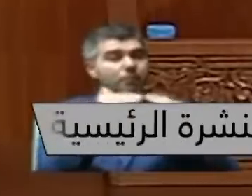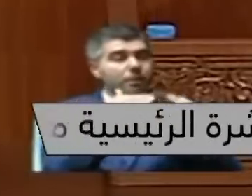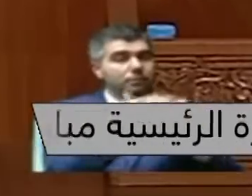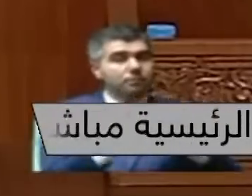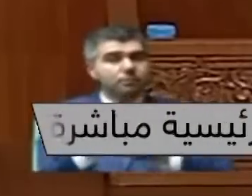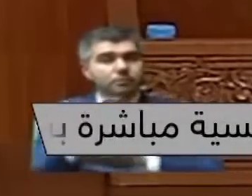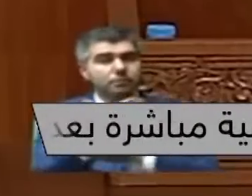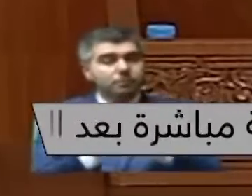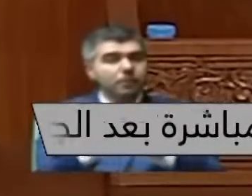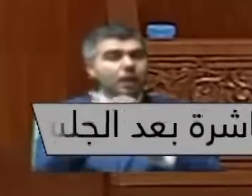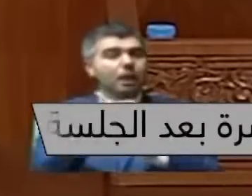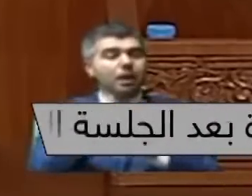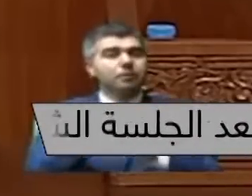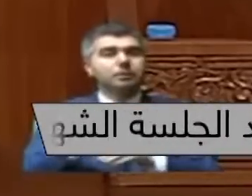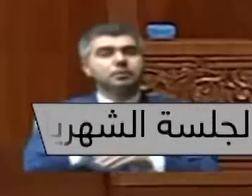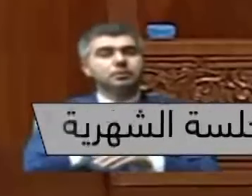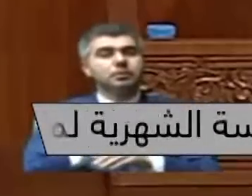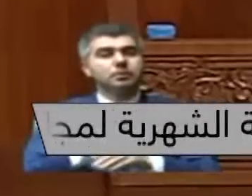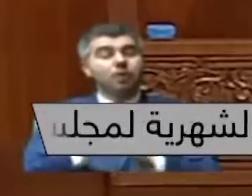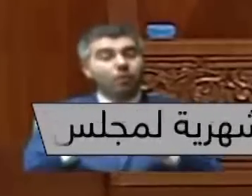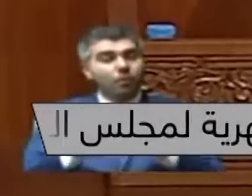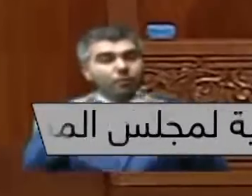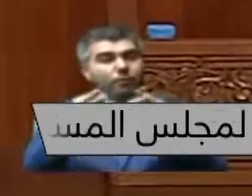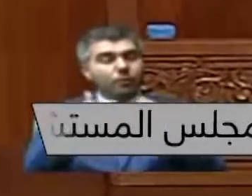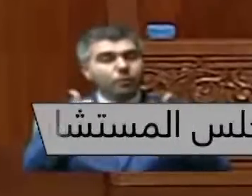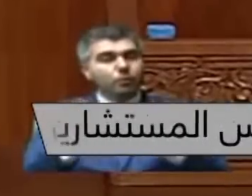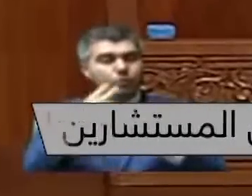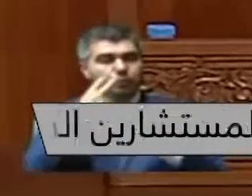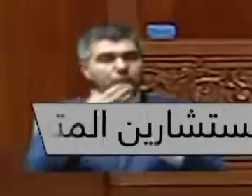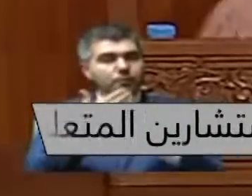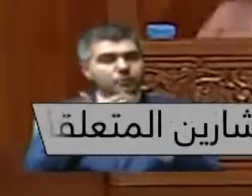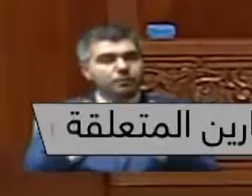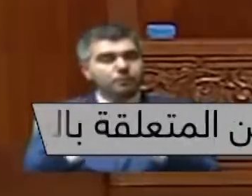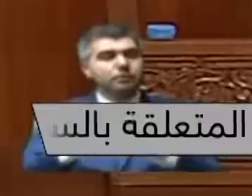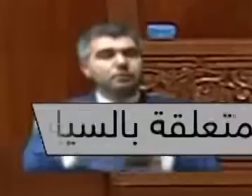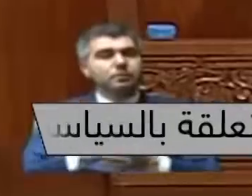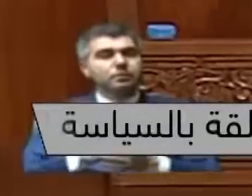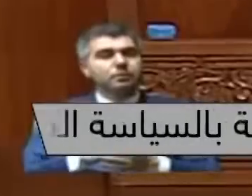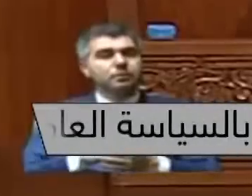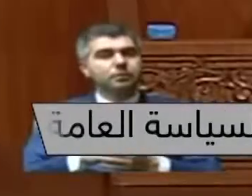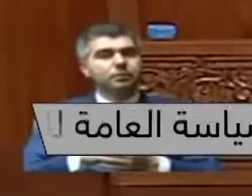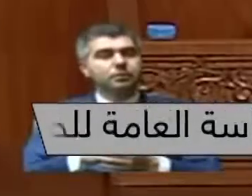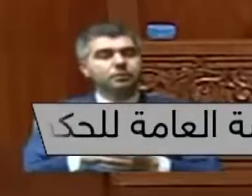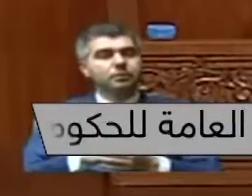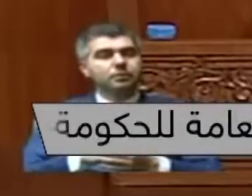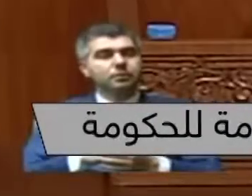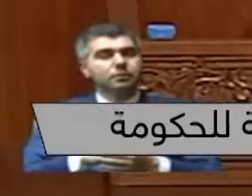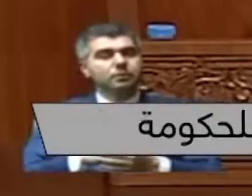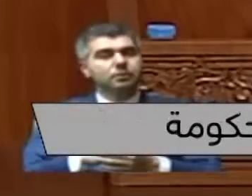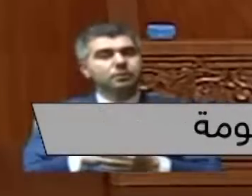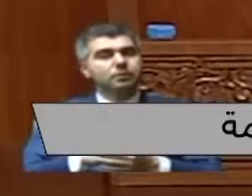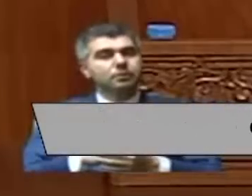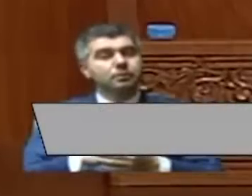الشركاء من قبل وهي التي ادت الى العمل الذي ليست هذا اعلى درجه من درجه ال ئيه والانسجام